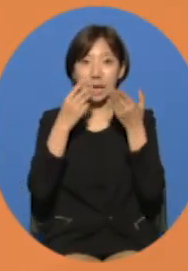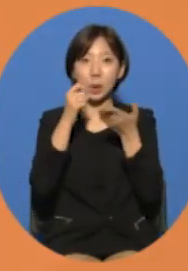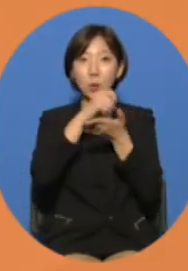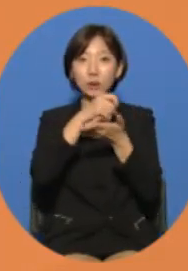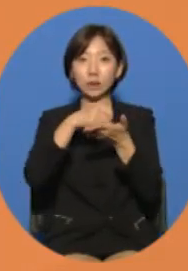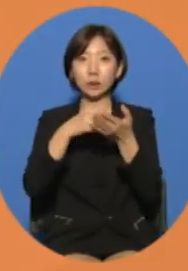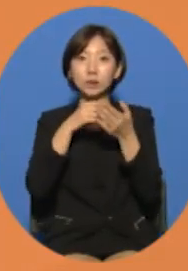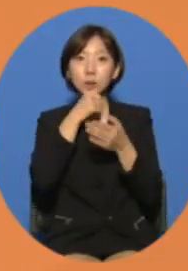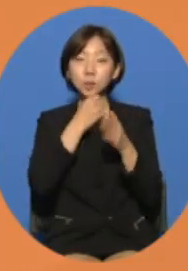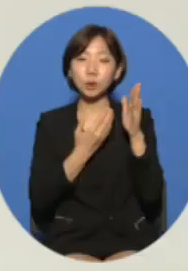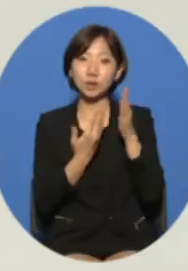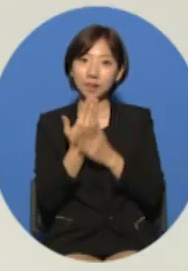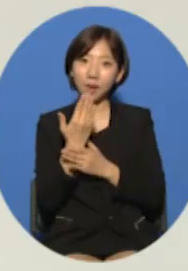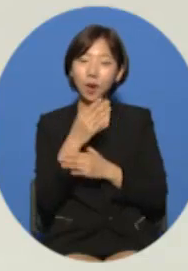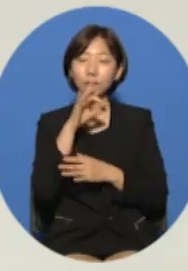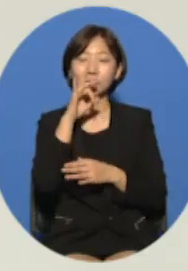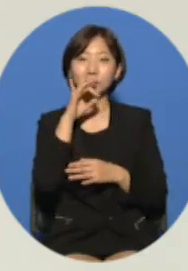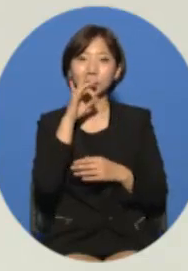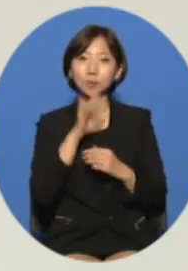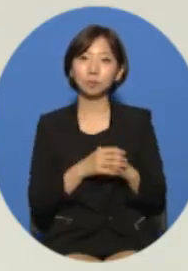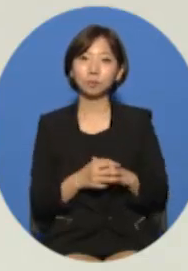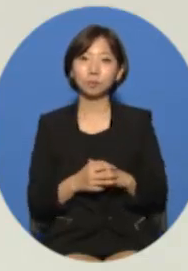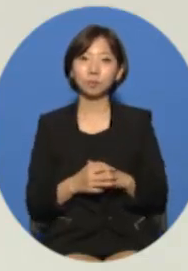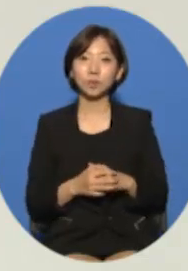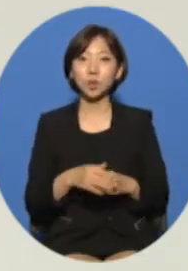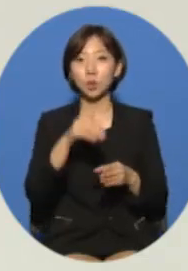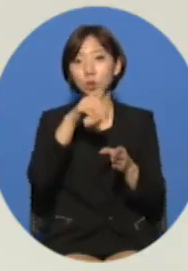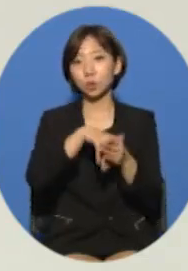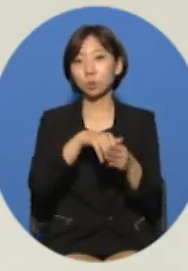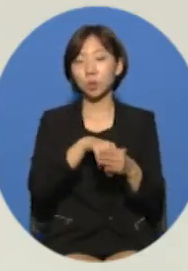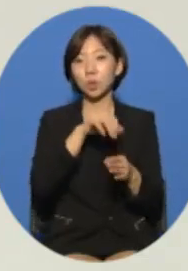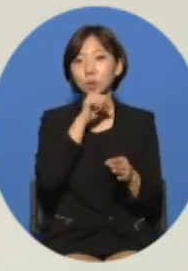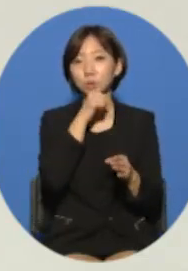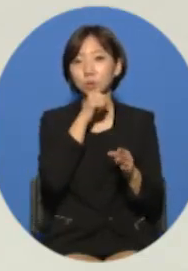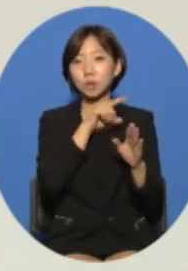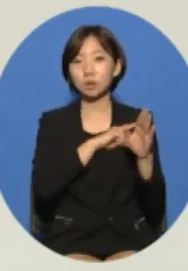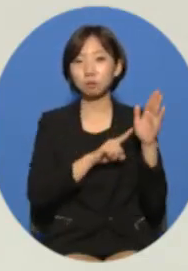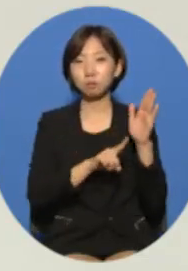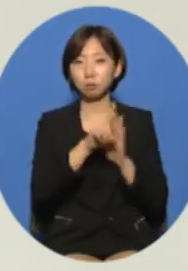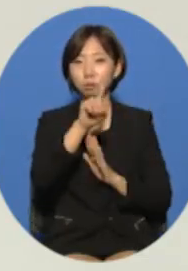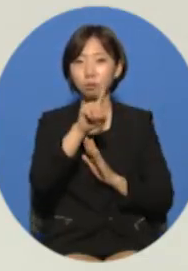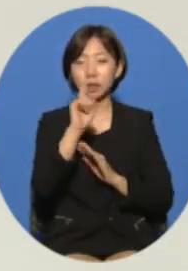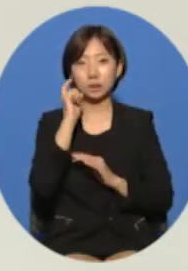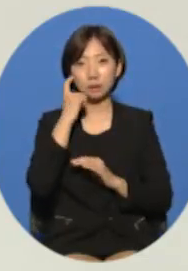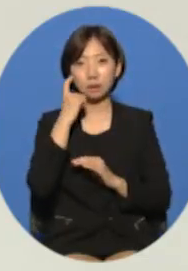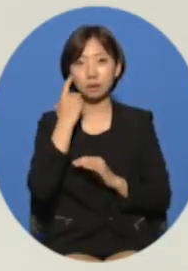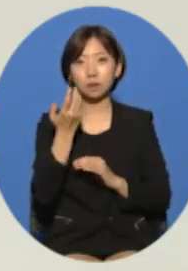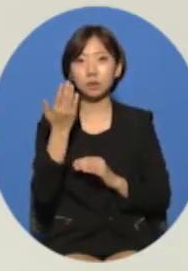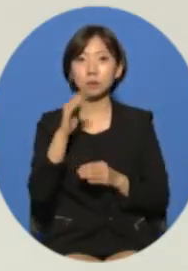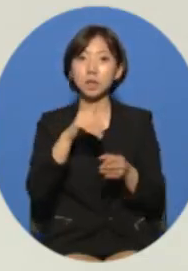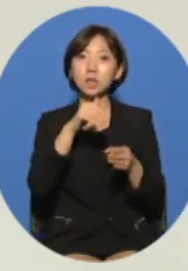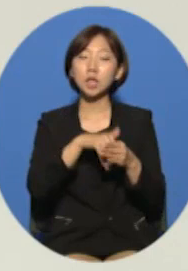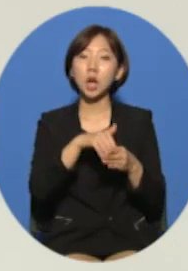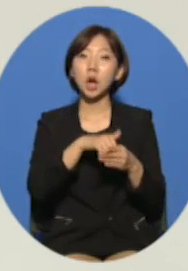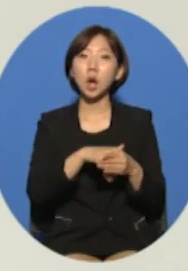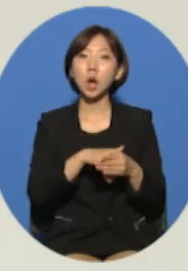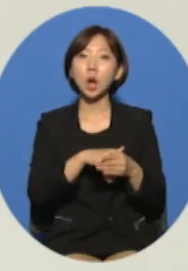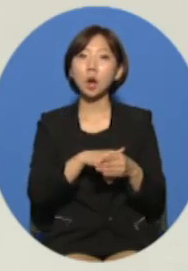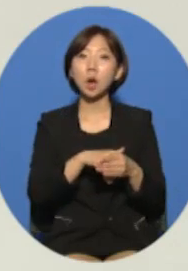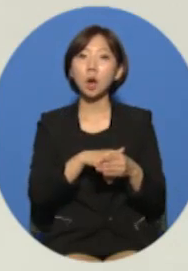궁금하네요. 물론 뭐 기록이라고 보면 투표율이 제일 뭐 관심사겠지만 네. 선거는 투표율도